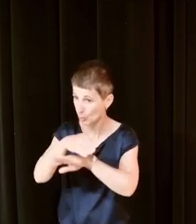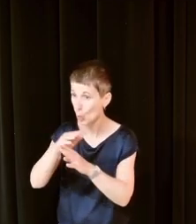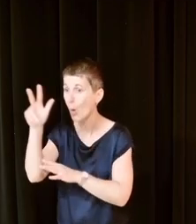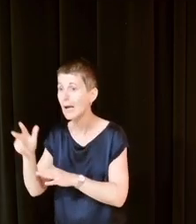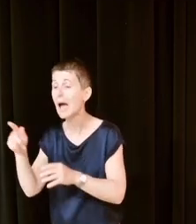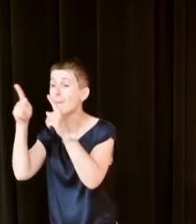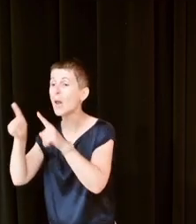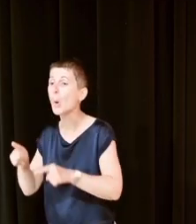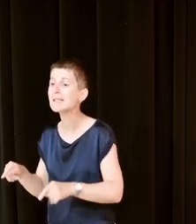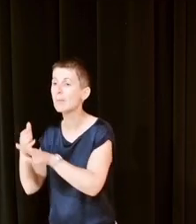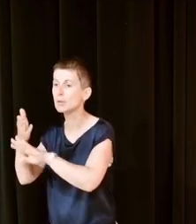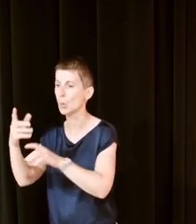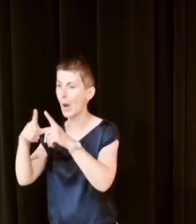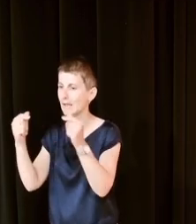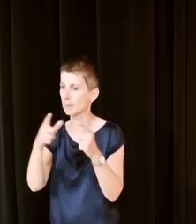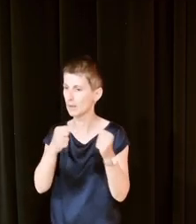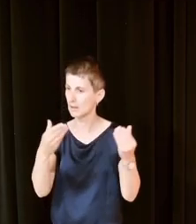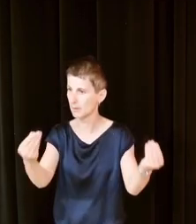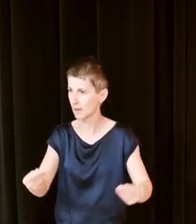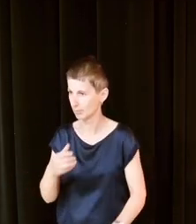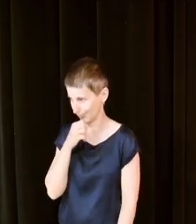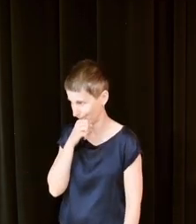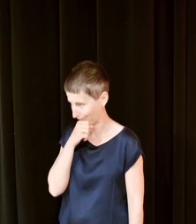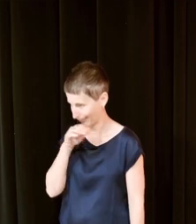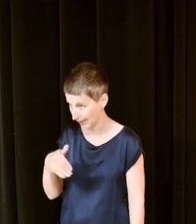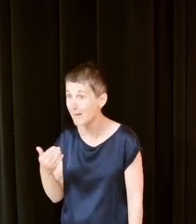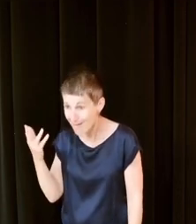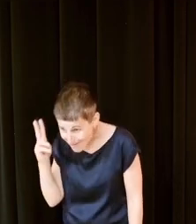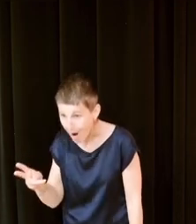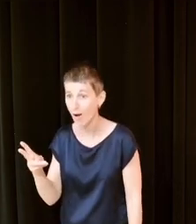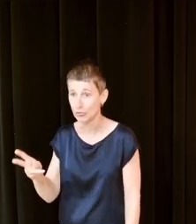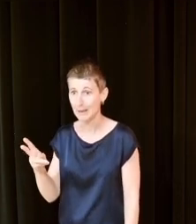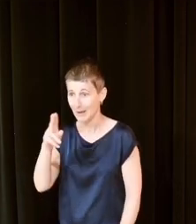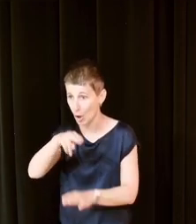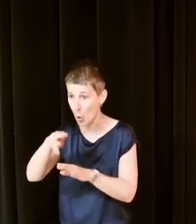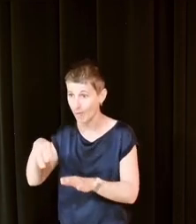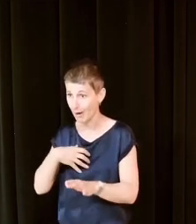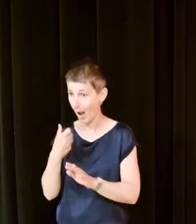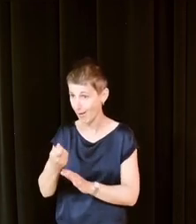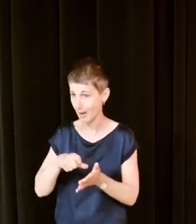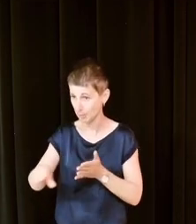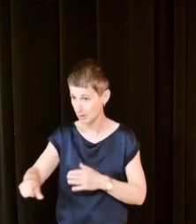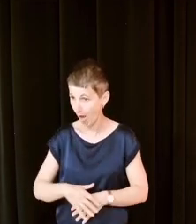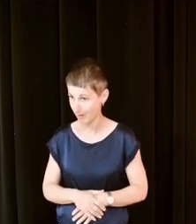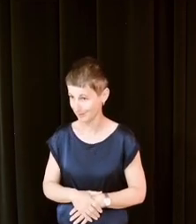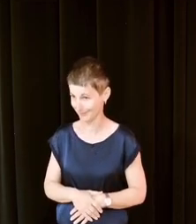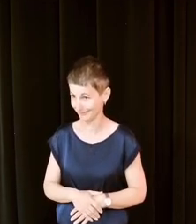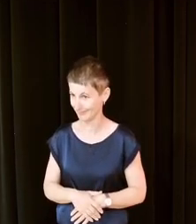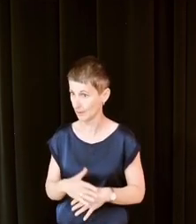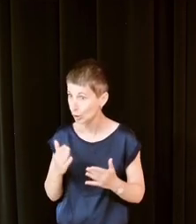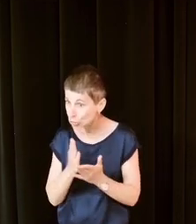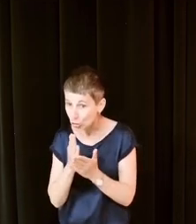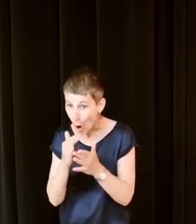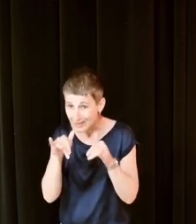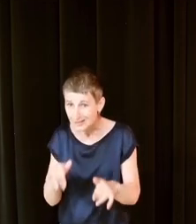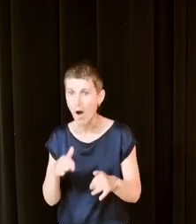Konzert. Ja, ist das nicht wunderbar? Das zahlt die Krankenkasse. Das ist doch ein Auftrag. Das ist doch schon da.